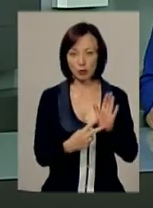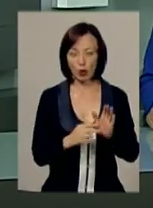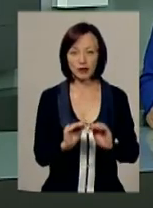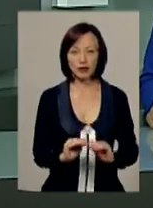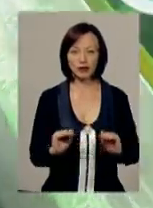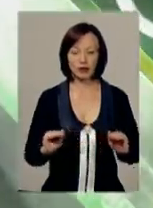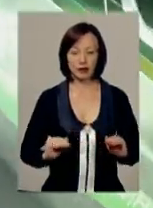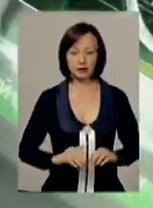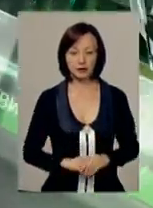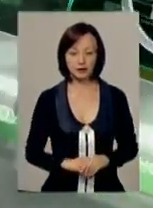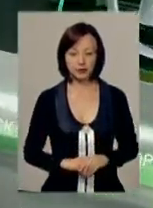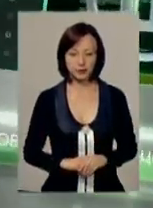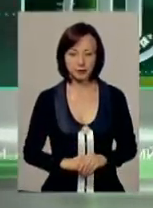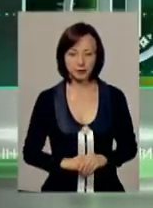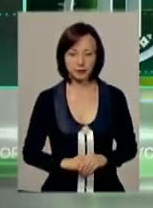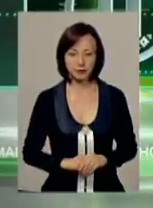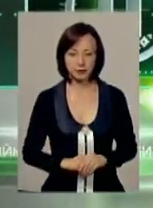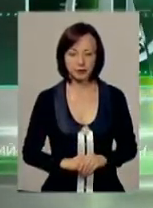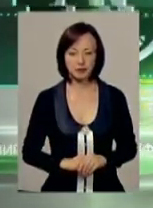дітей.